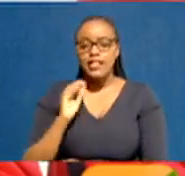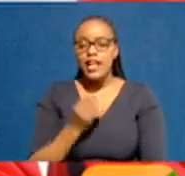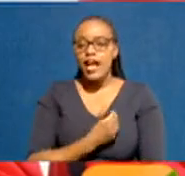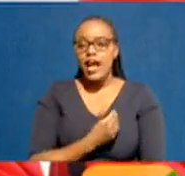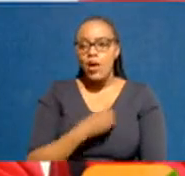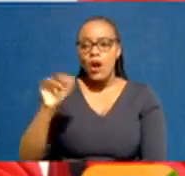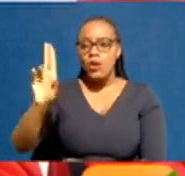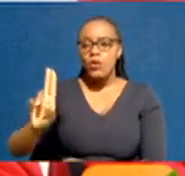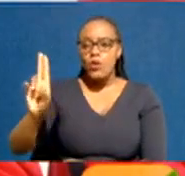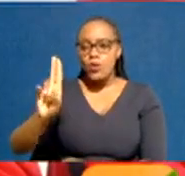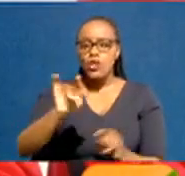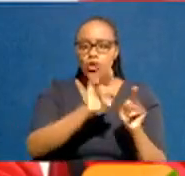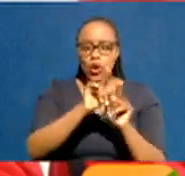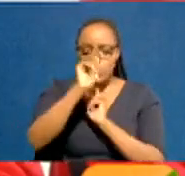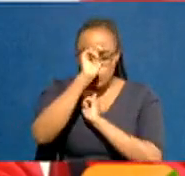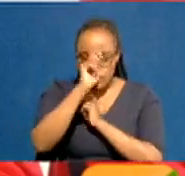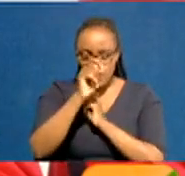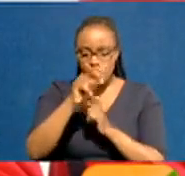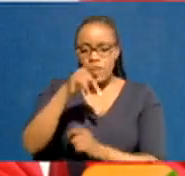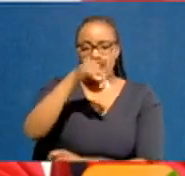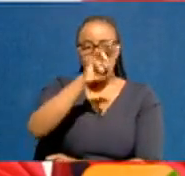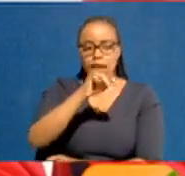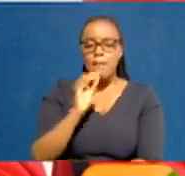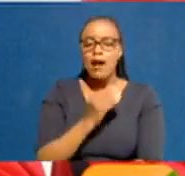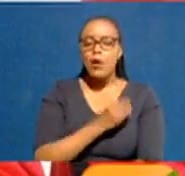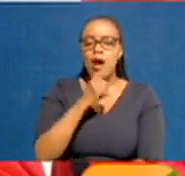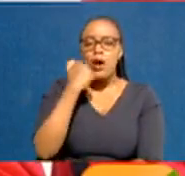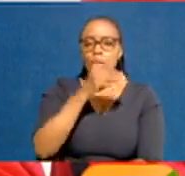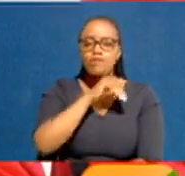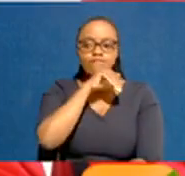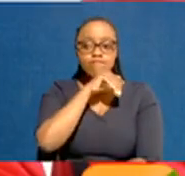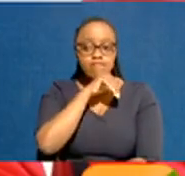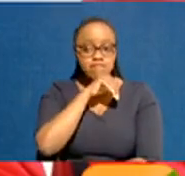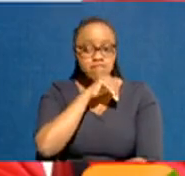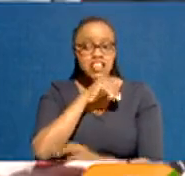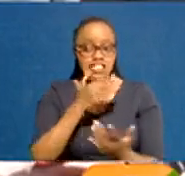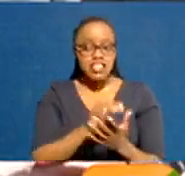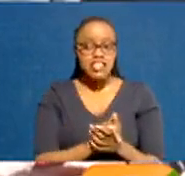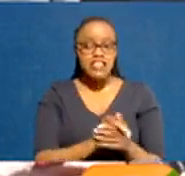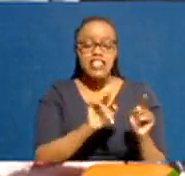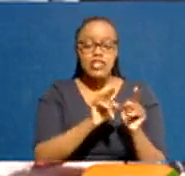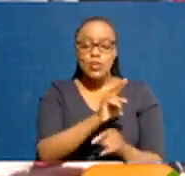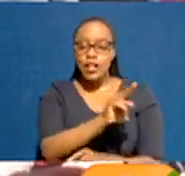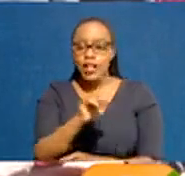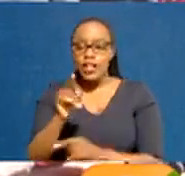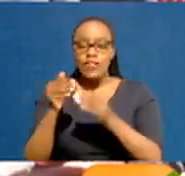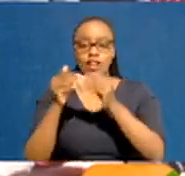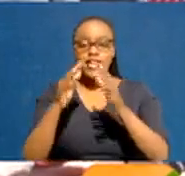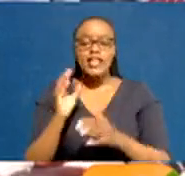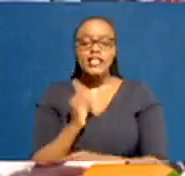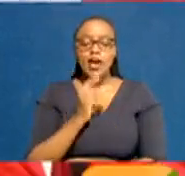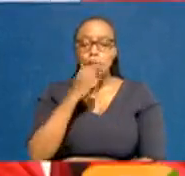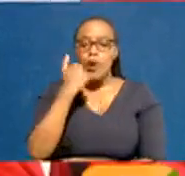Kenyatta, tunaheshimu prime minister wetu Raila Odinga. Na hawa viongozi wetu